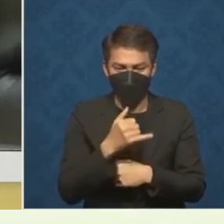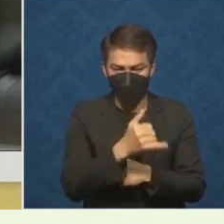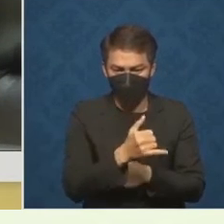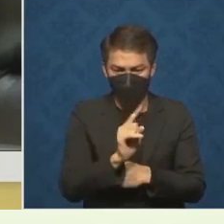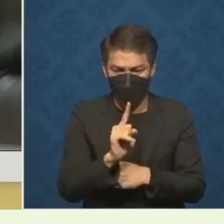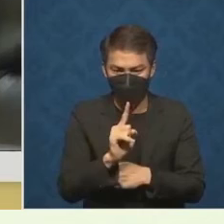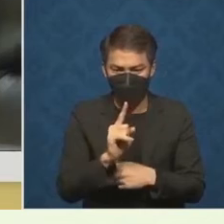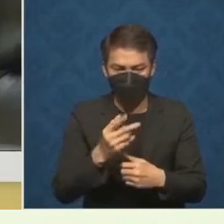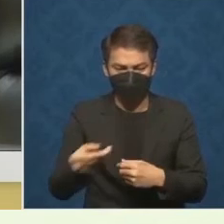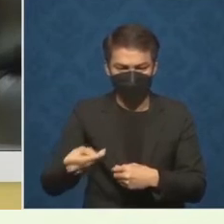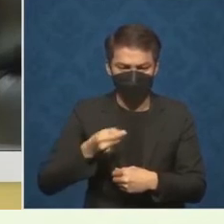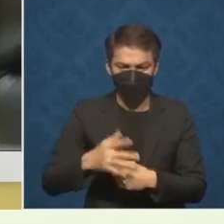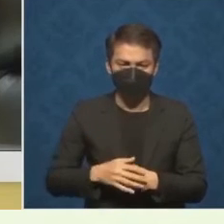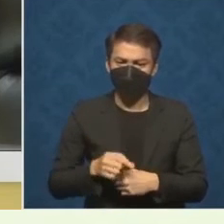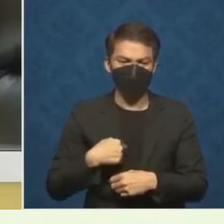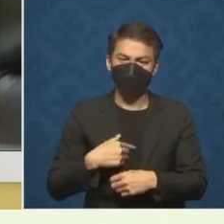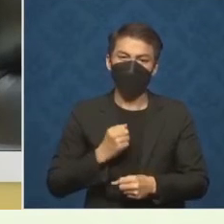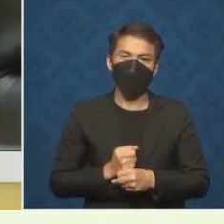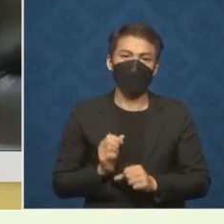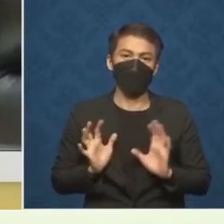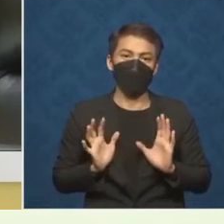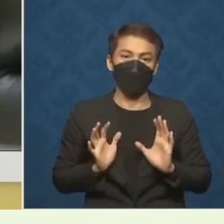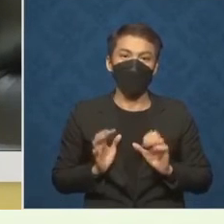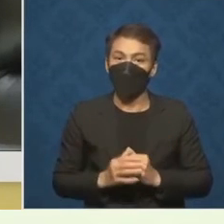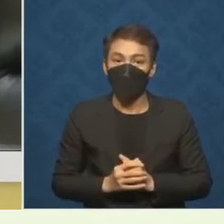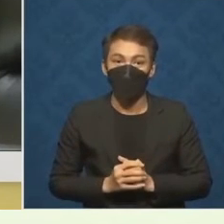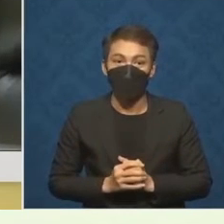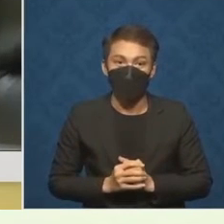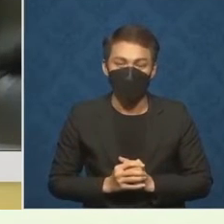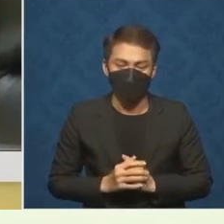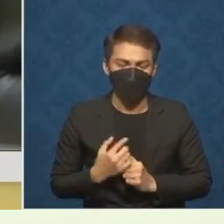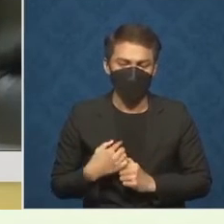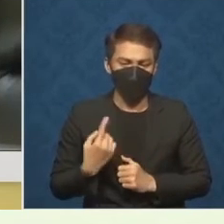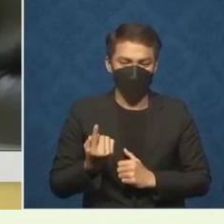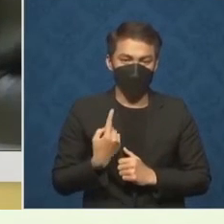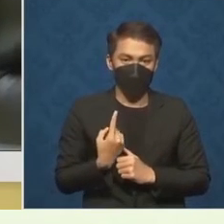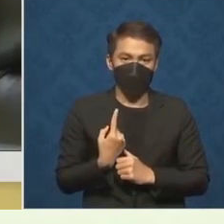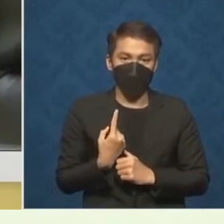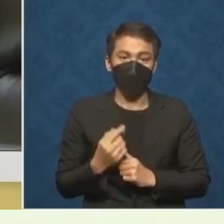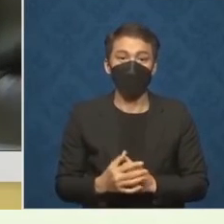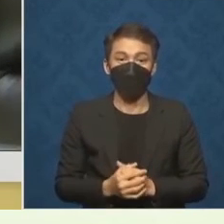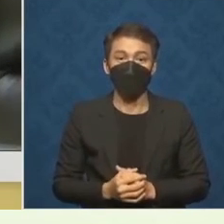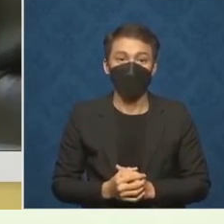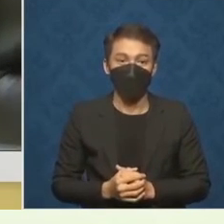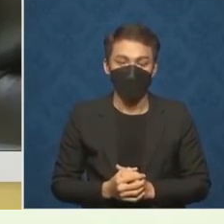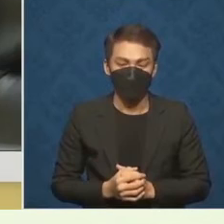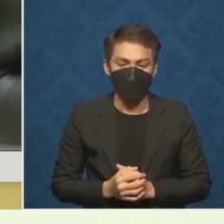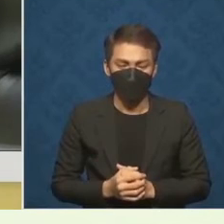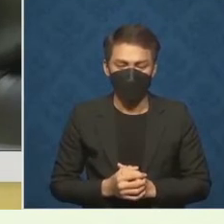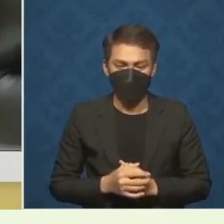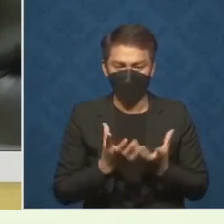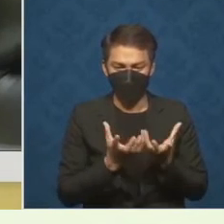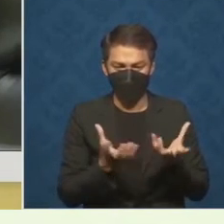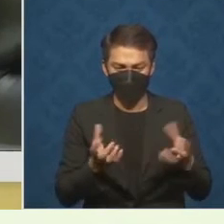ผมไม่เคยได้ปฏิบัตินะครับก็เป็นการใส่ความนะครับเอาเอกสารที่เป็นเท็จเข้าม